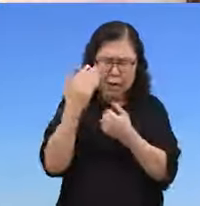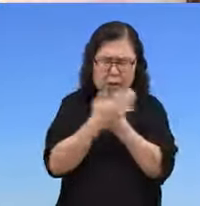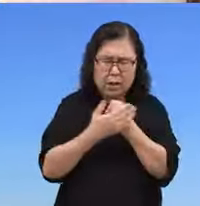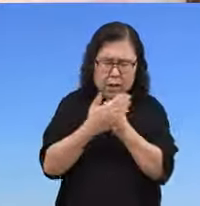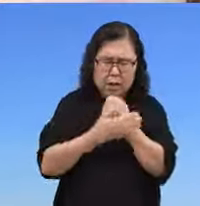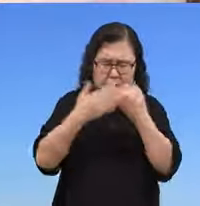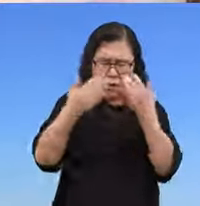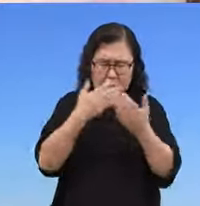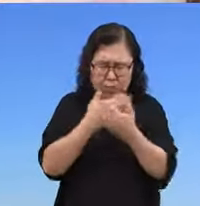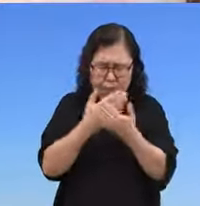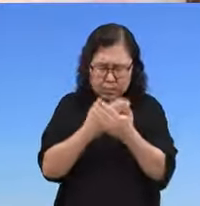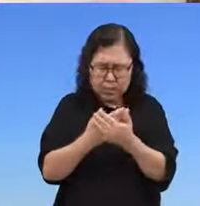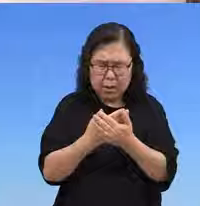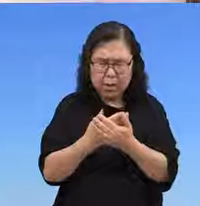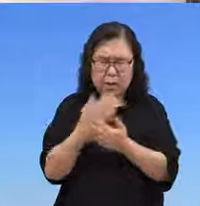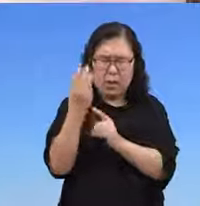필요합니다.